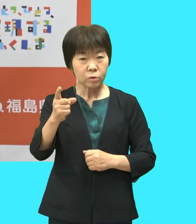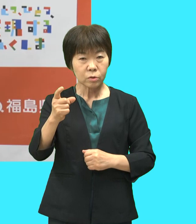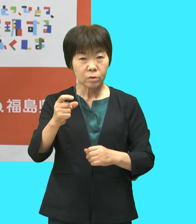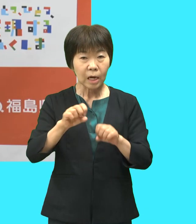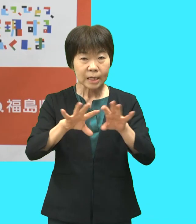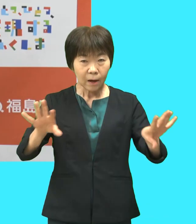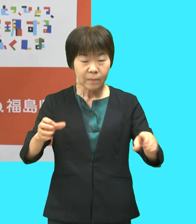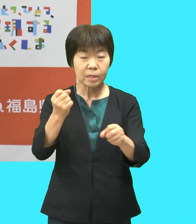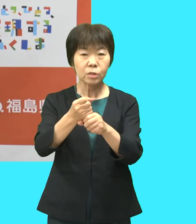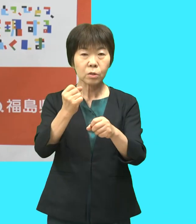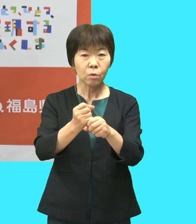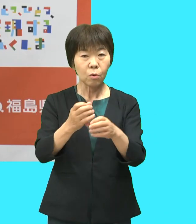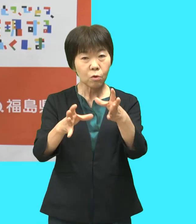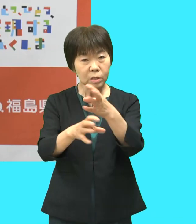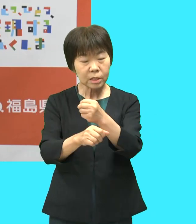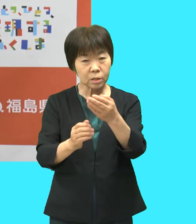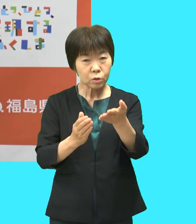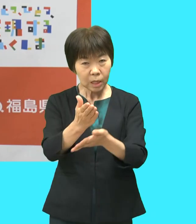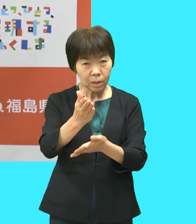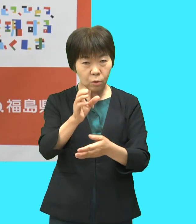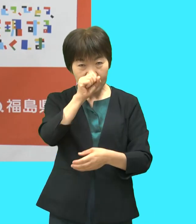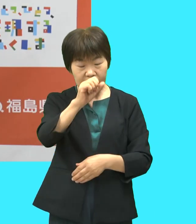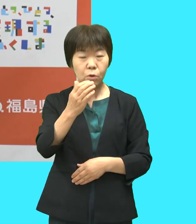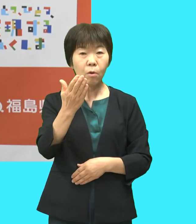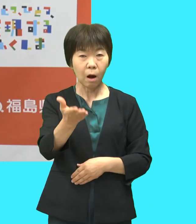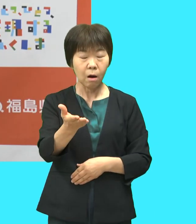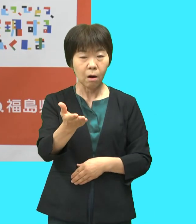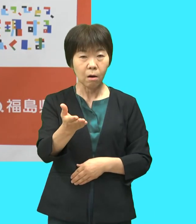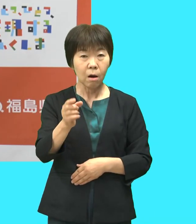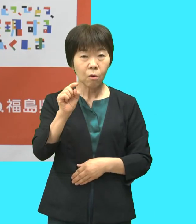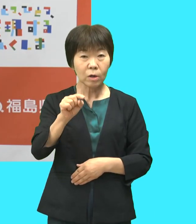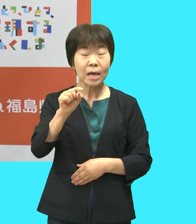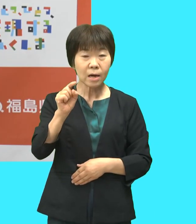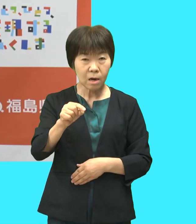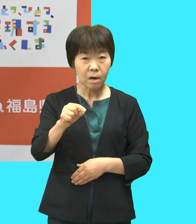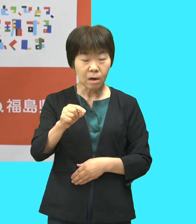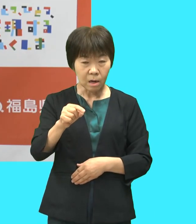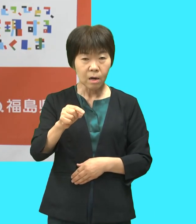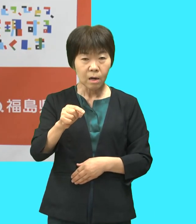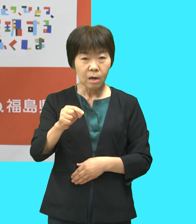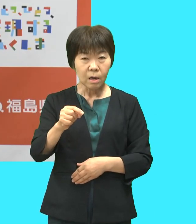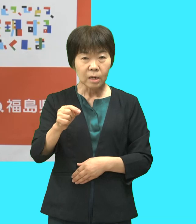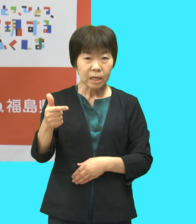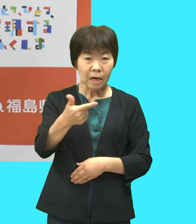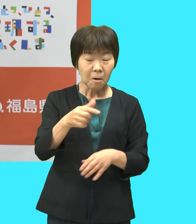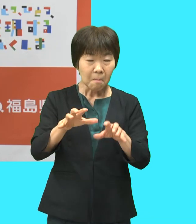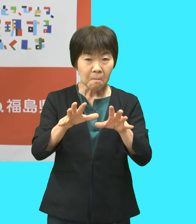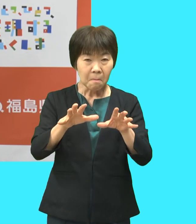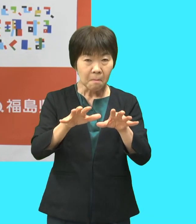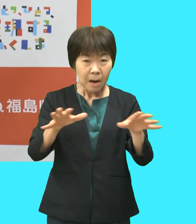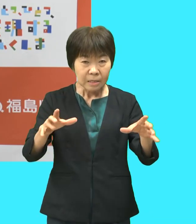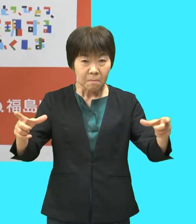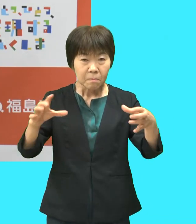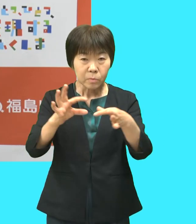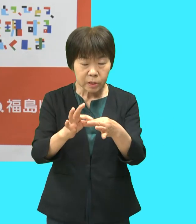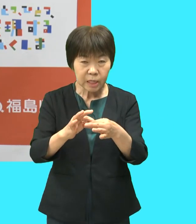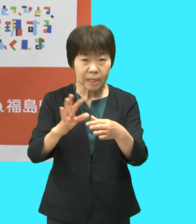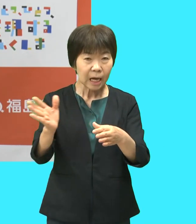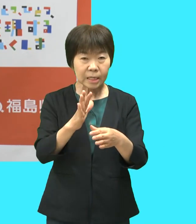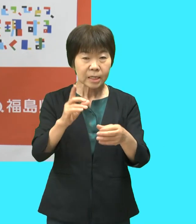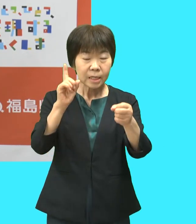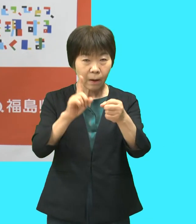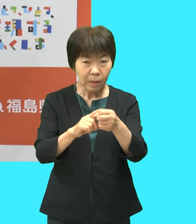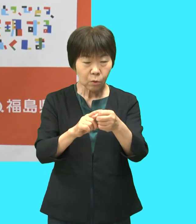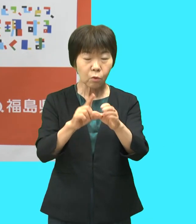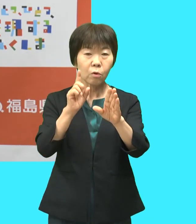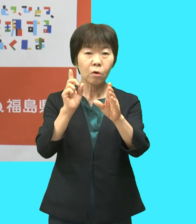発動すればいいのか、そして一方それが決して第6波のまたリバウンドに結びつけないためにどう対応すればいいの